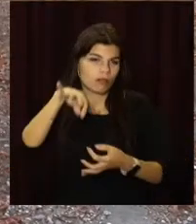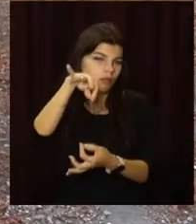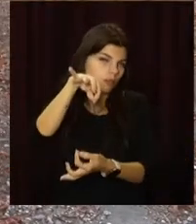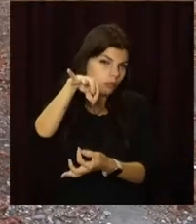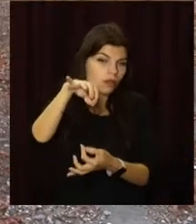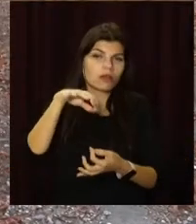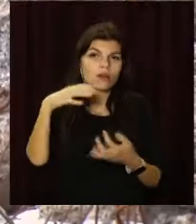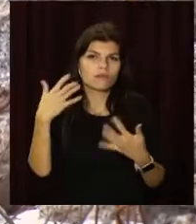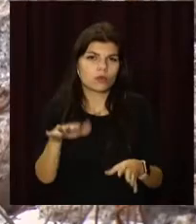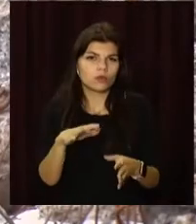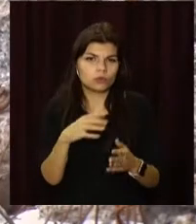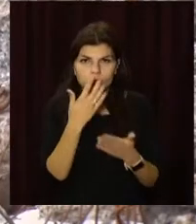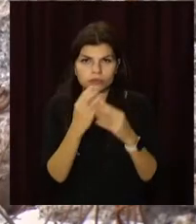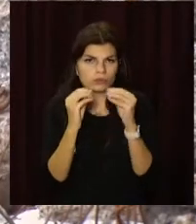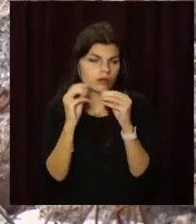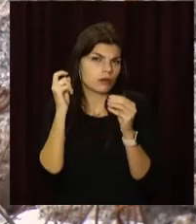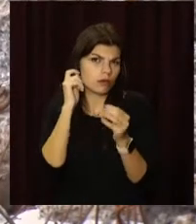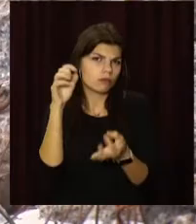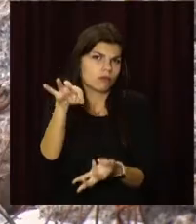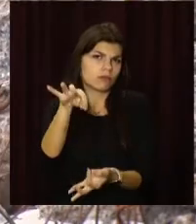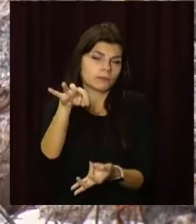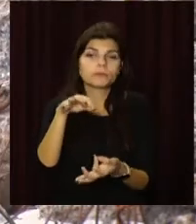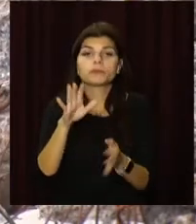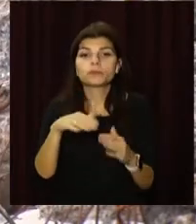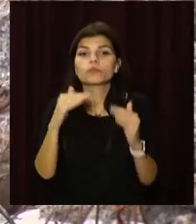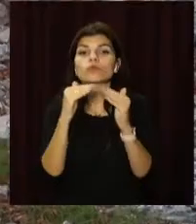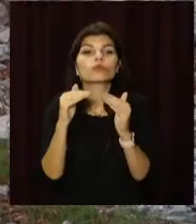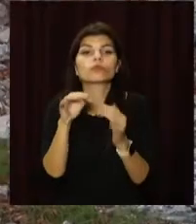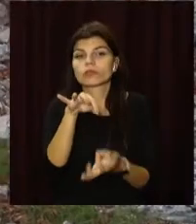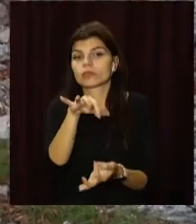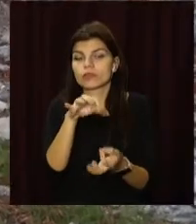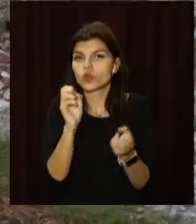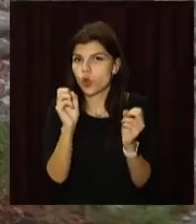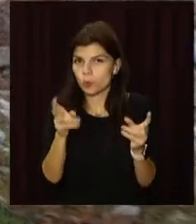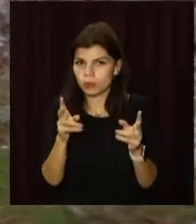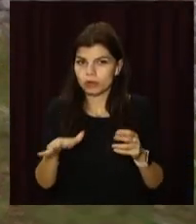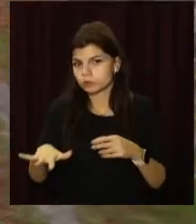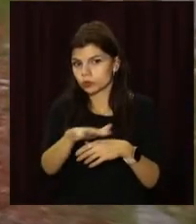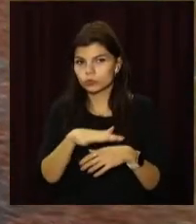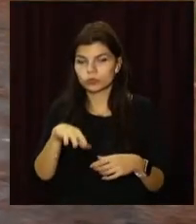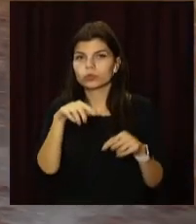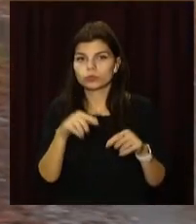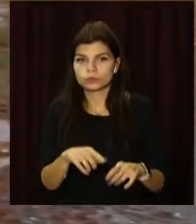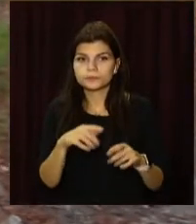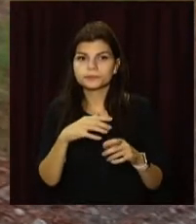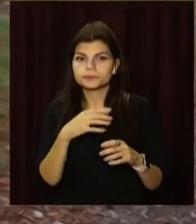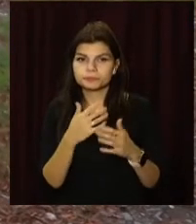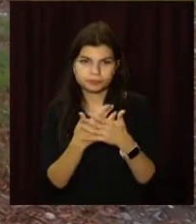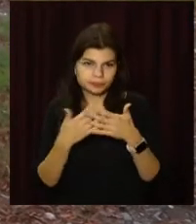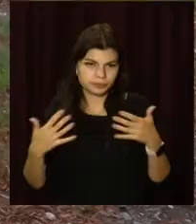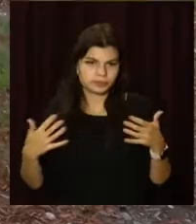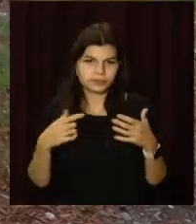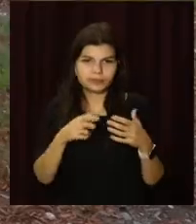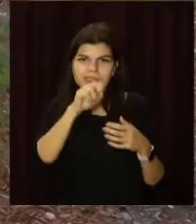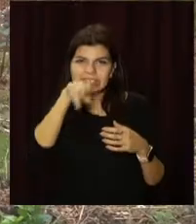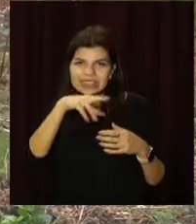в серці села понад 10 років. Згодом залишки будівлі стали небезпечним майданчиком. Тут розростався чагарник та плодилися